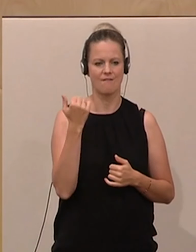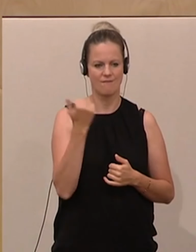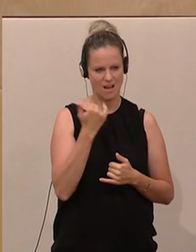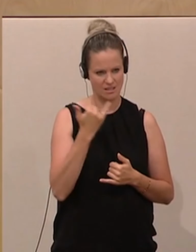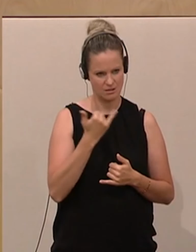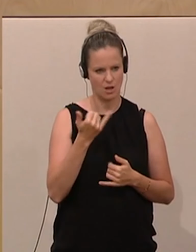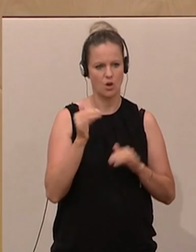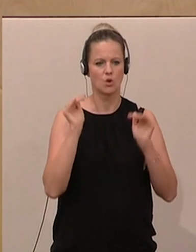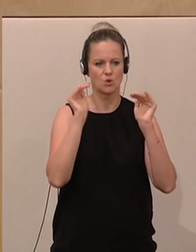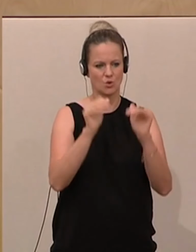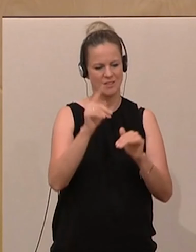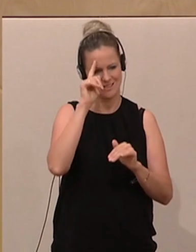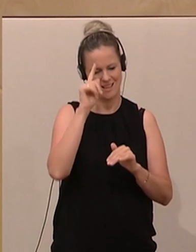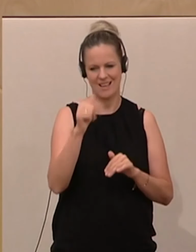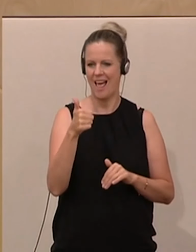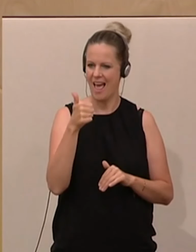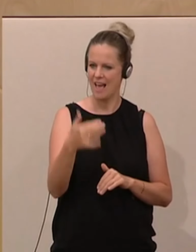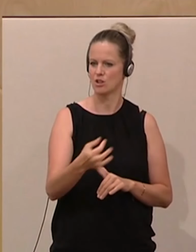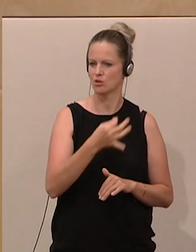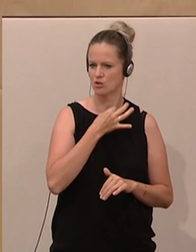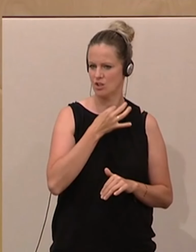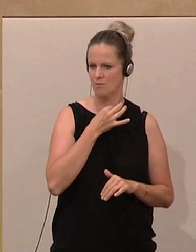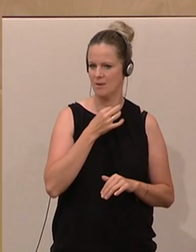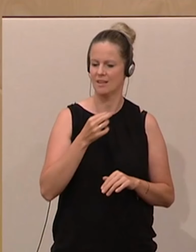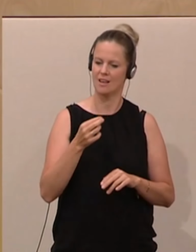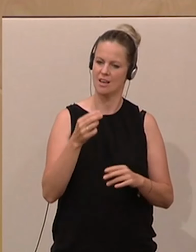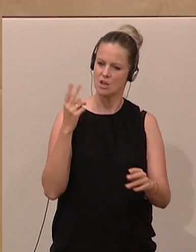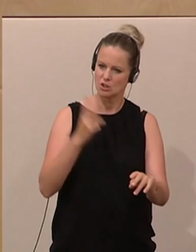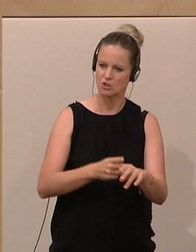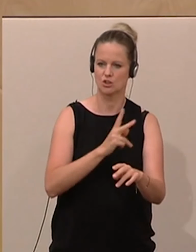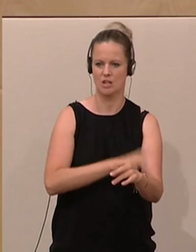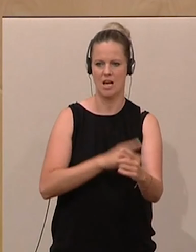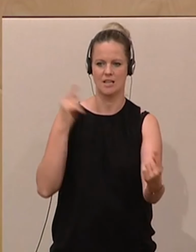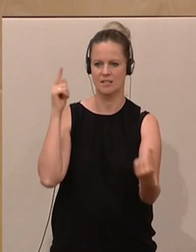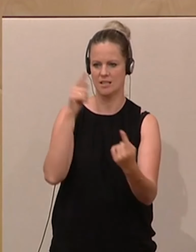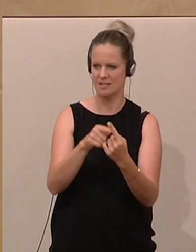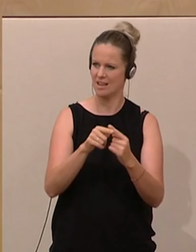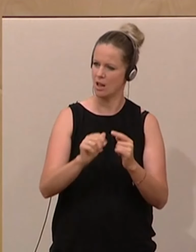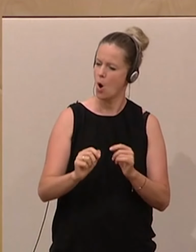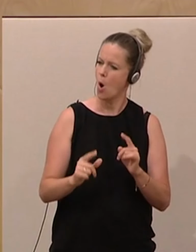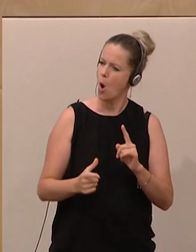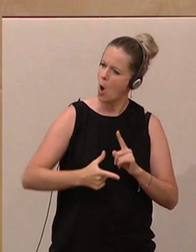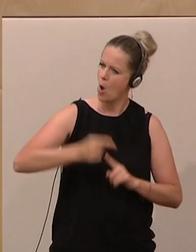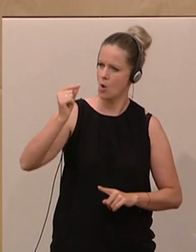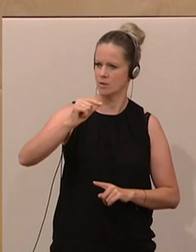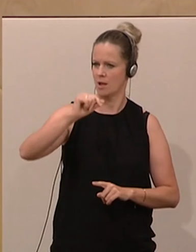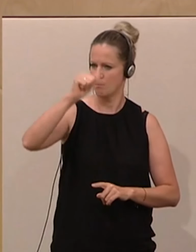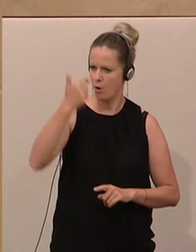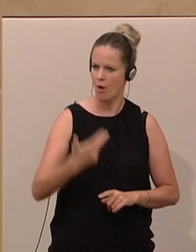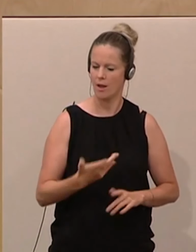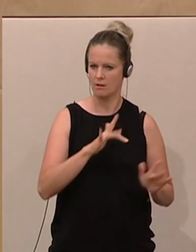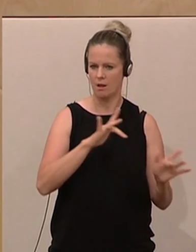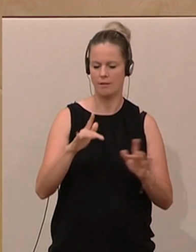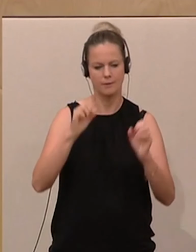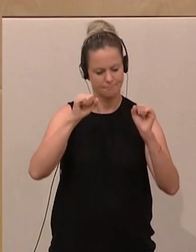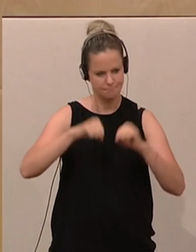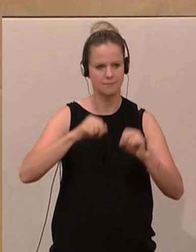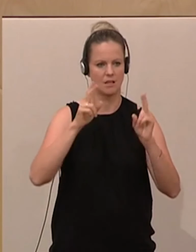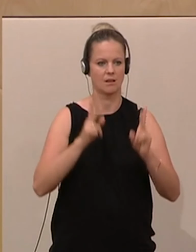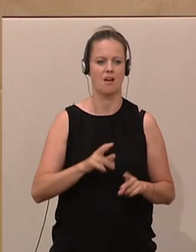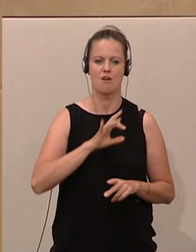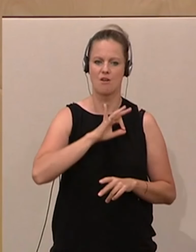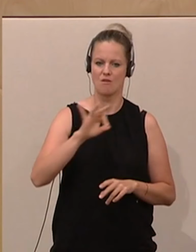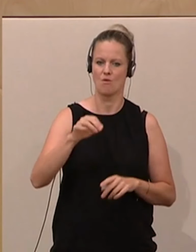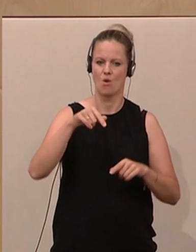nationale kraftanstrengung auf ein staatsziel höchster priorität verständigen können zum wohl unserer